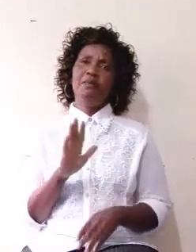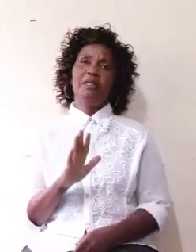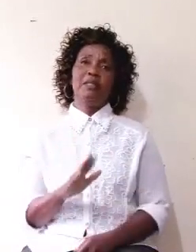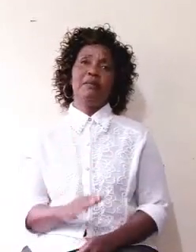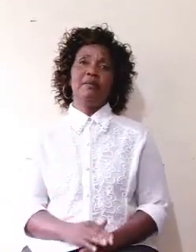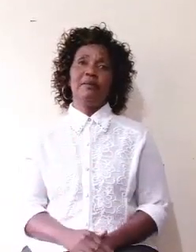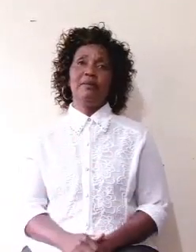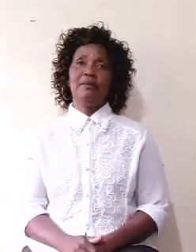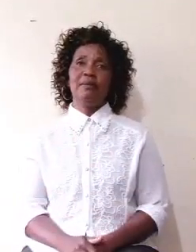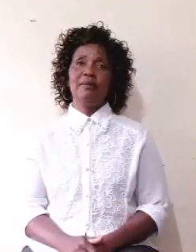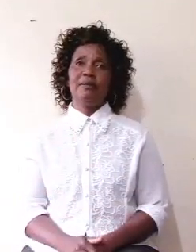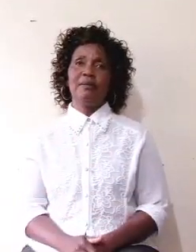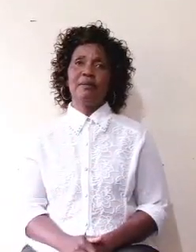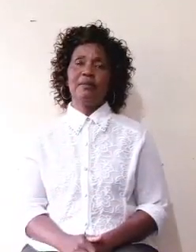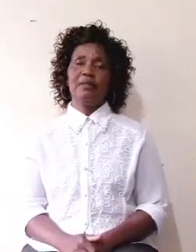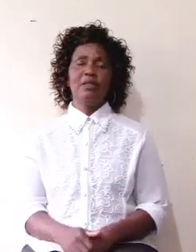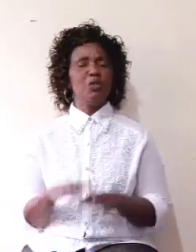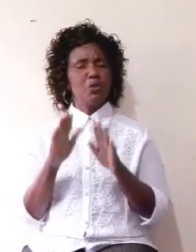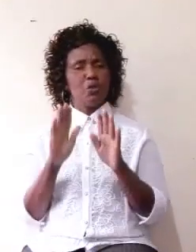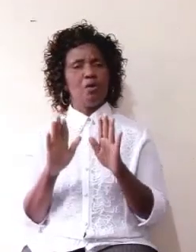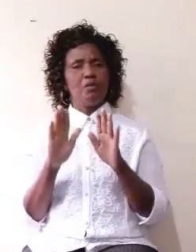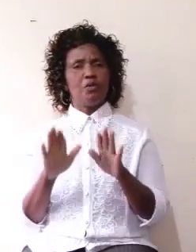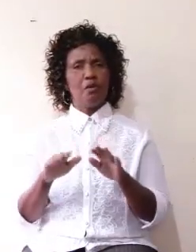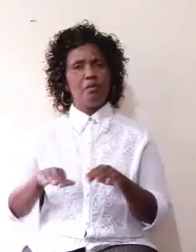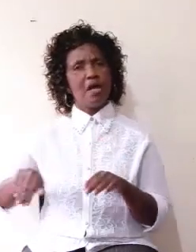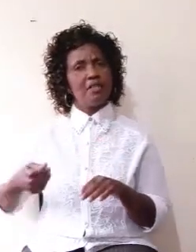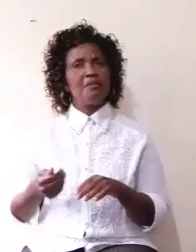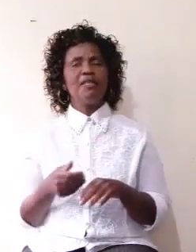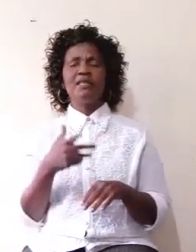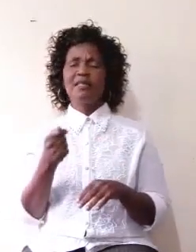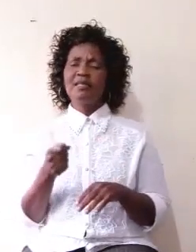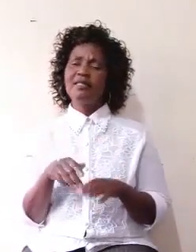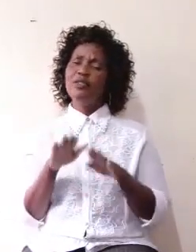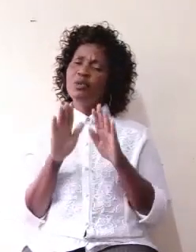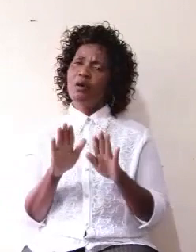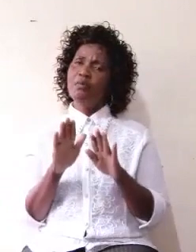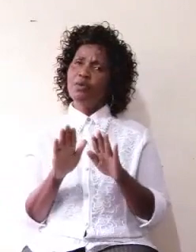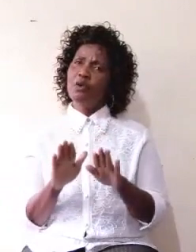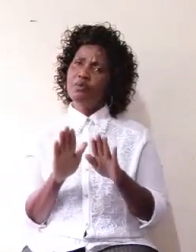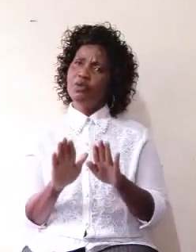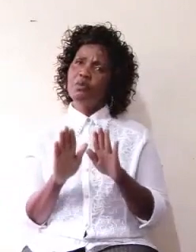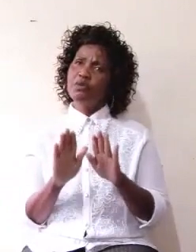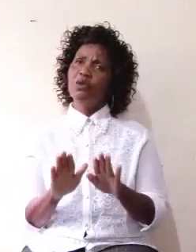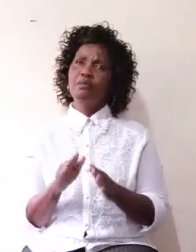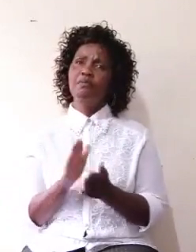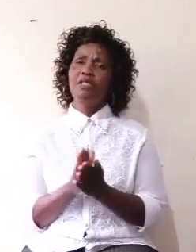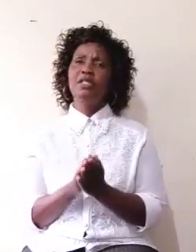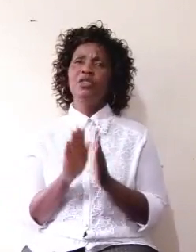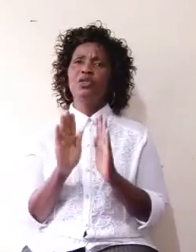munhuimakonaurowana mani hazozvisiya zvichirowa neni mesa pana kana ari kunzwa